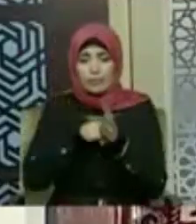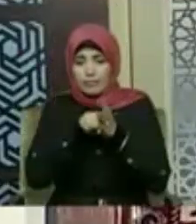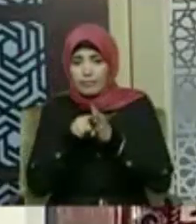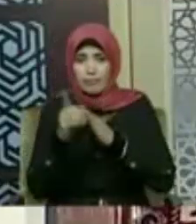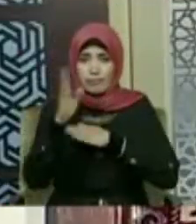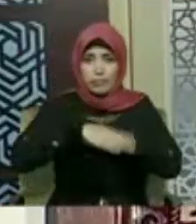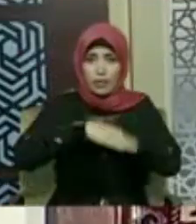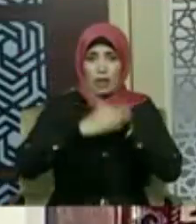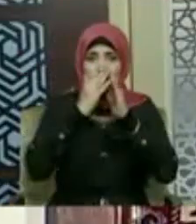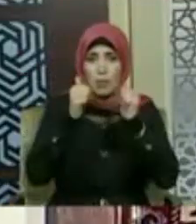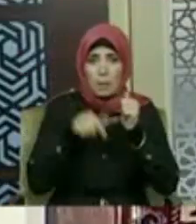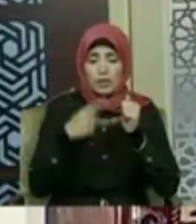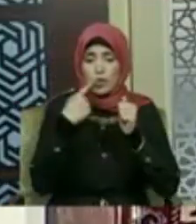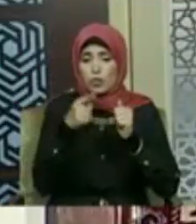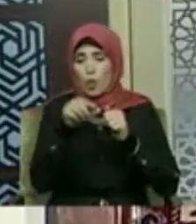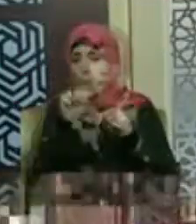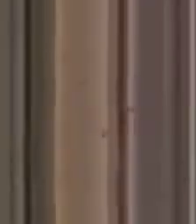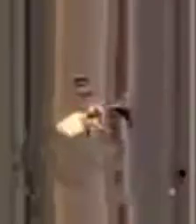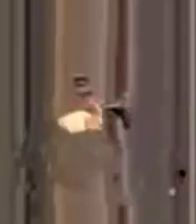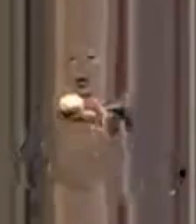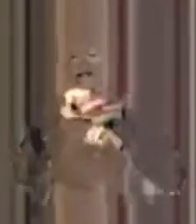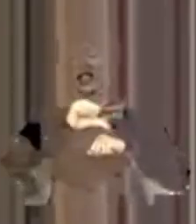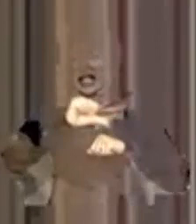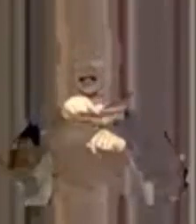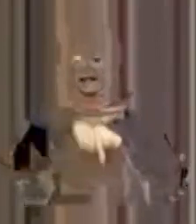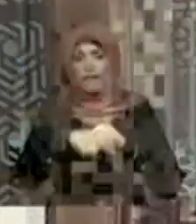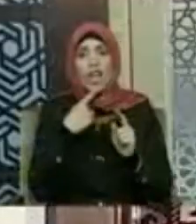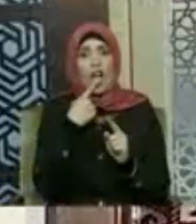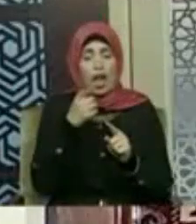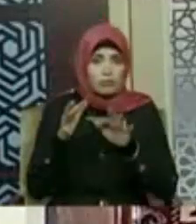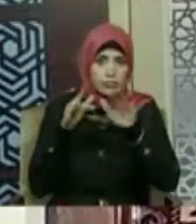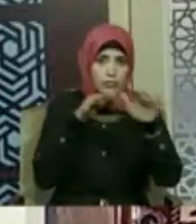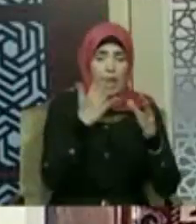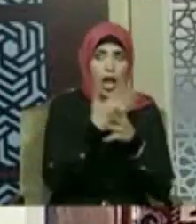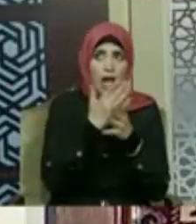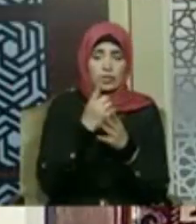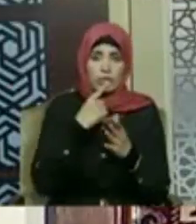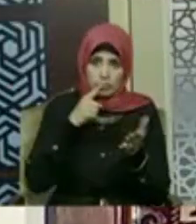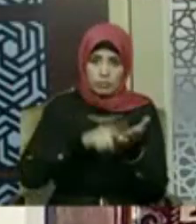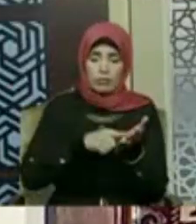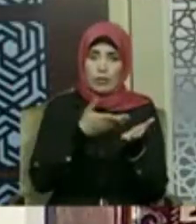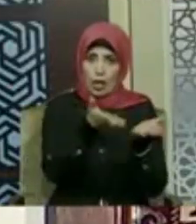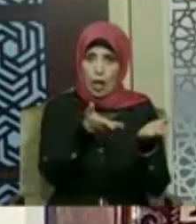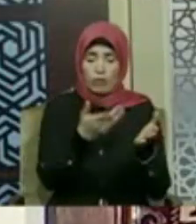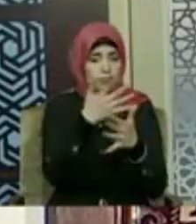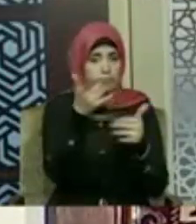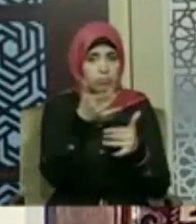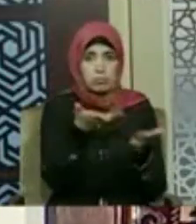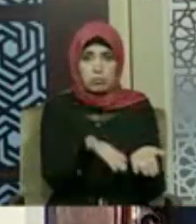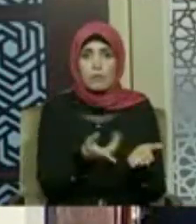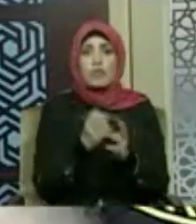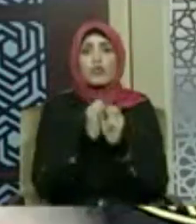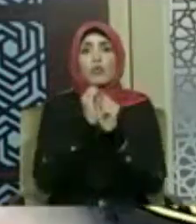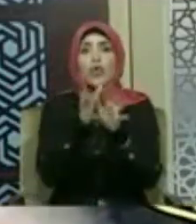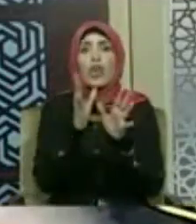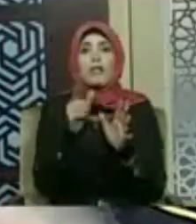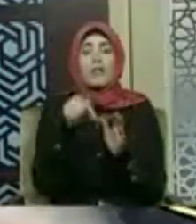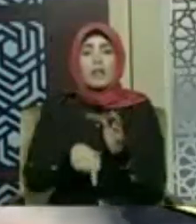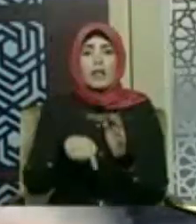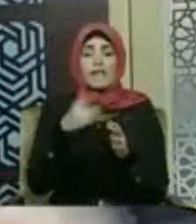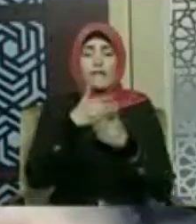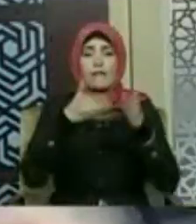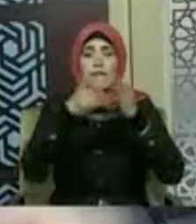والأعداء المتربصين. خرجوا ليسهموا ديمقراطيا في بناء